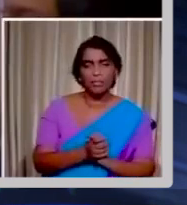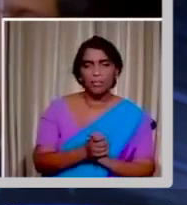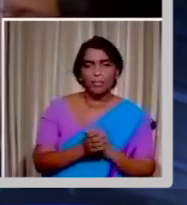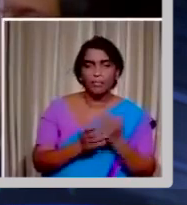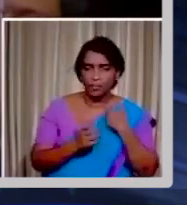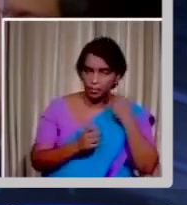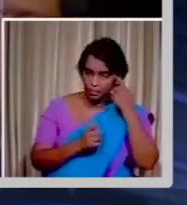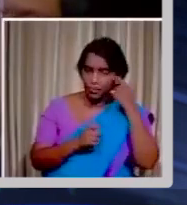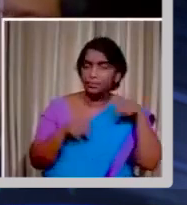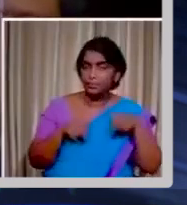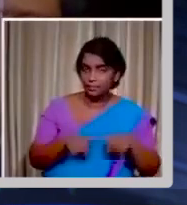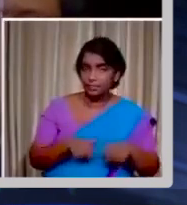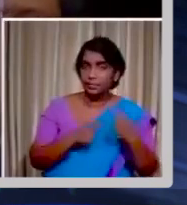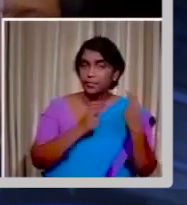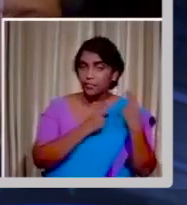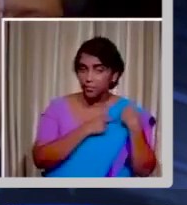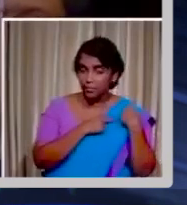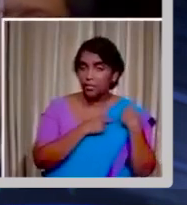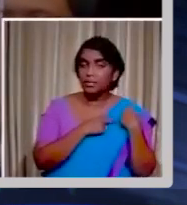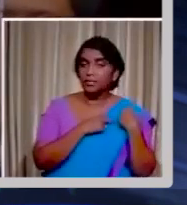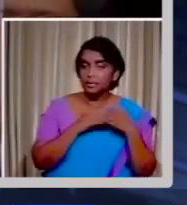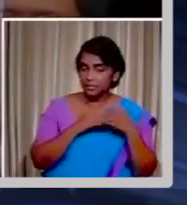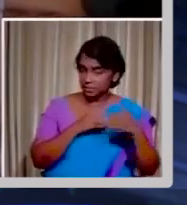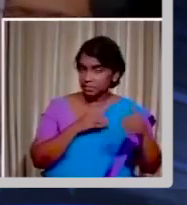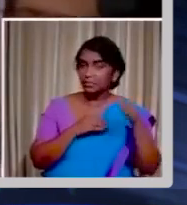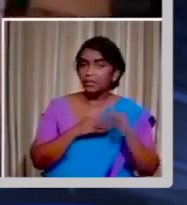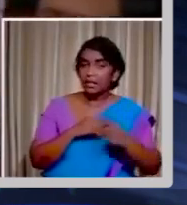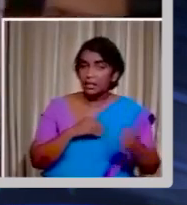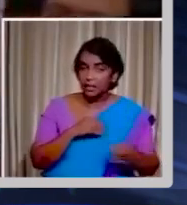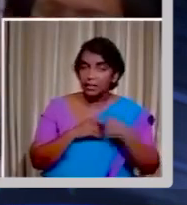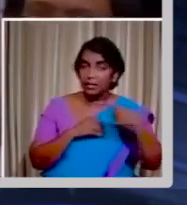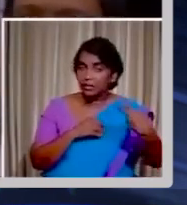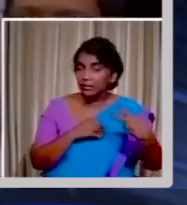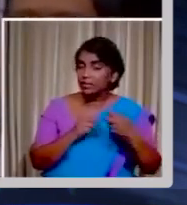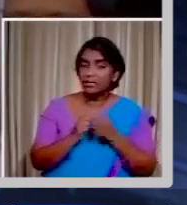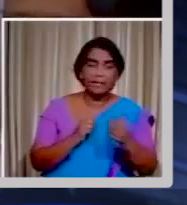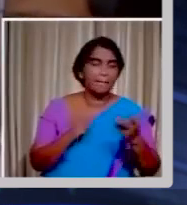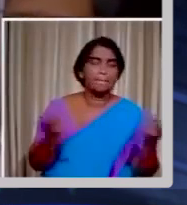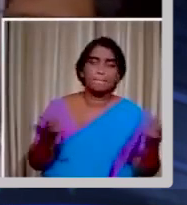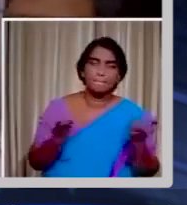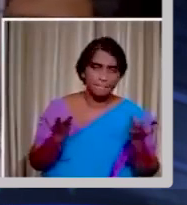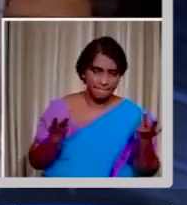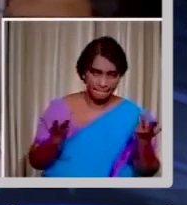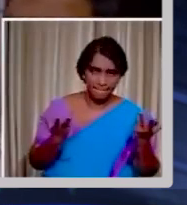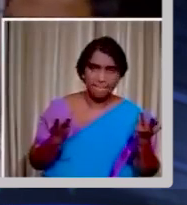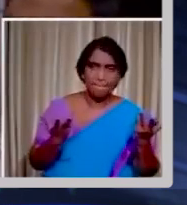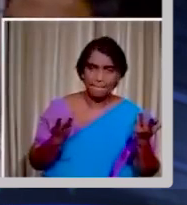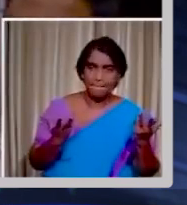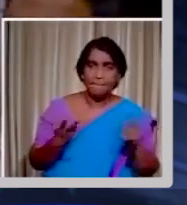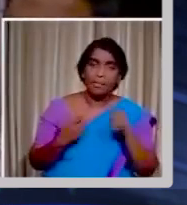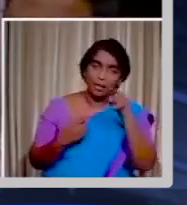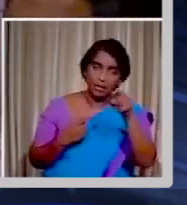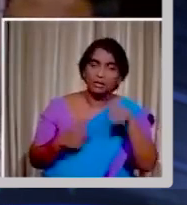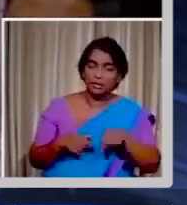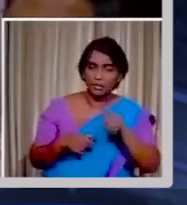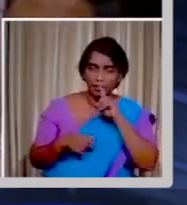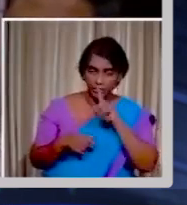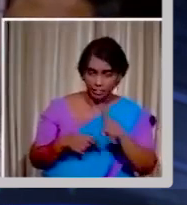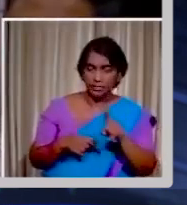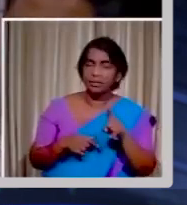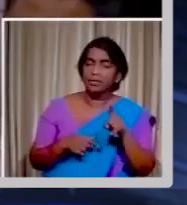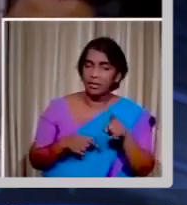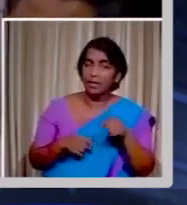இவ்வாறு நாட்டை வந்தடையவுள்ளதாக அமைச்சின் பேச்சாளர் ஒருவர் குறிப்பிட்டிருந்தார். மேலும் 92 ஒக்டோன் பெட்ரோல் மற்றும் கப்பல் எதிர்வரும்